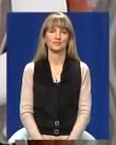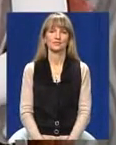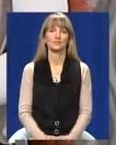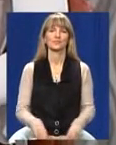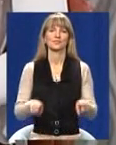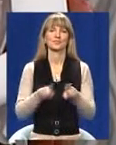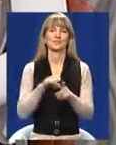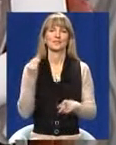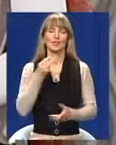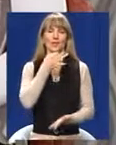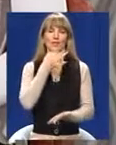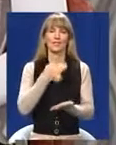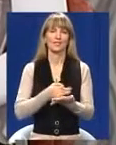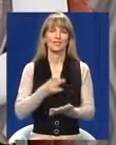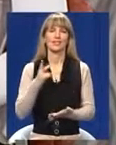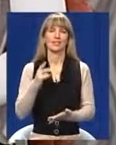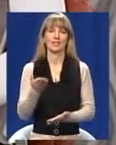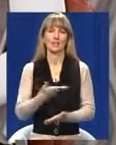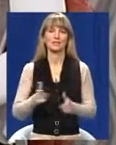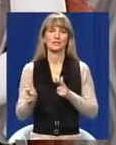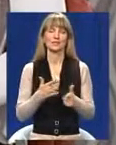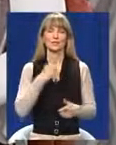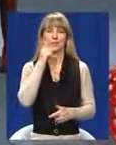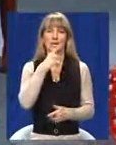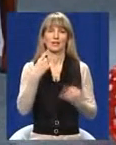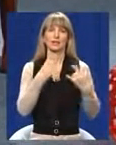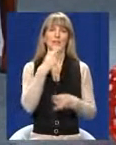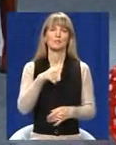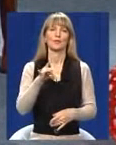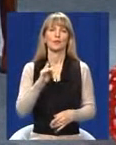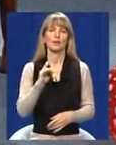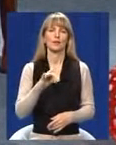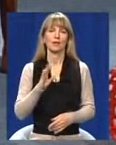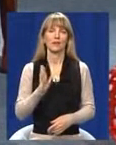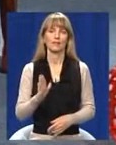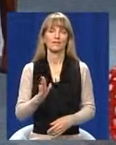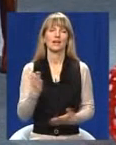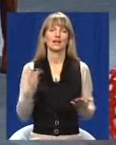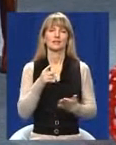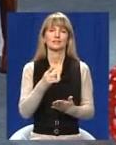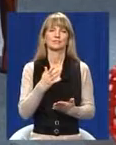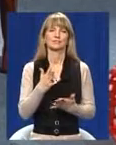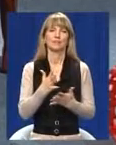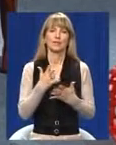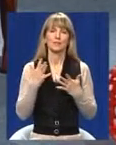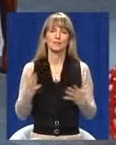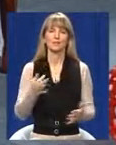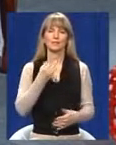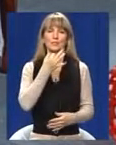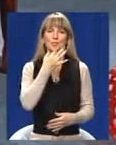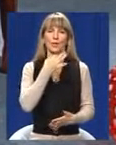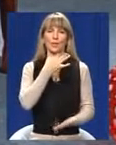Ось такі цікаві відповіді нам підготували наші малі телеглядачі про кальмарів. А яка тобі саме найбільш